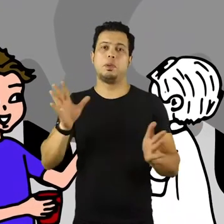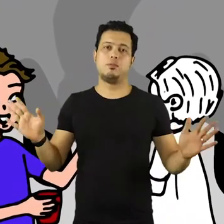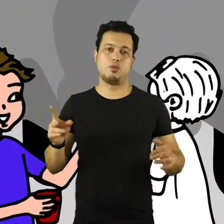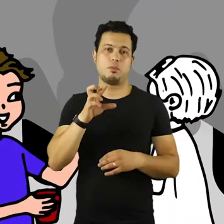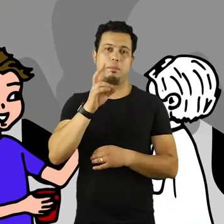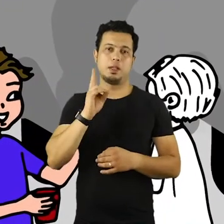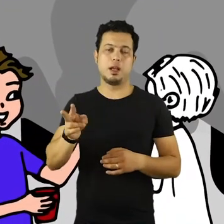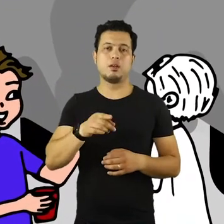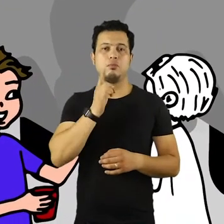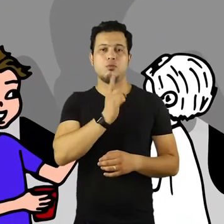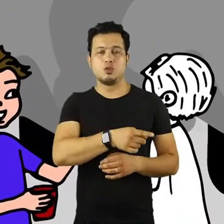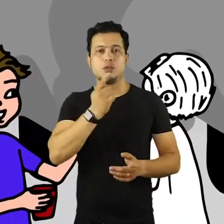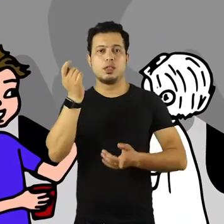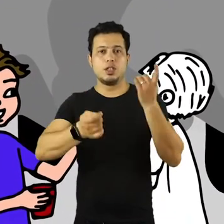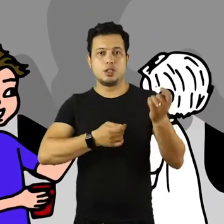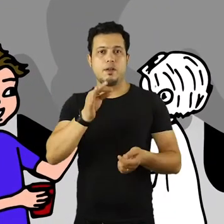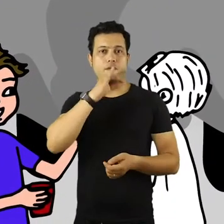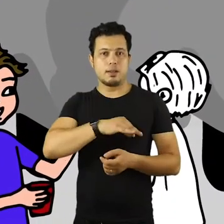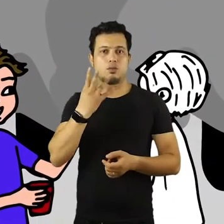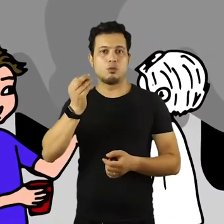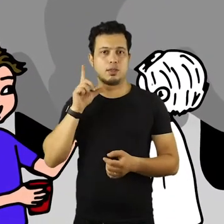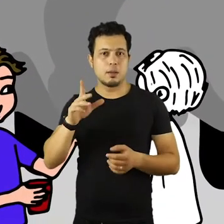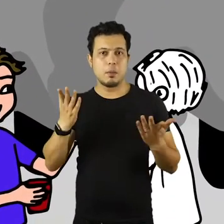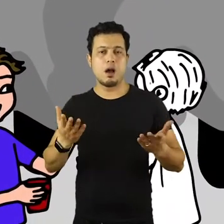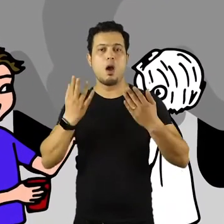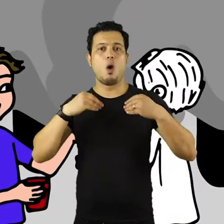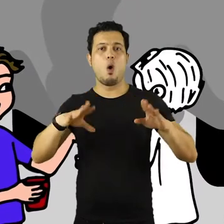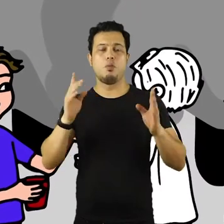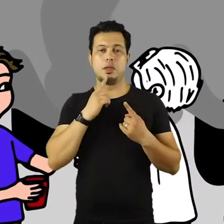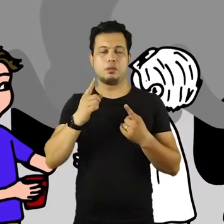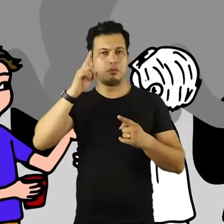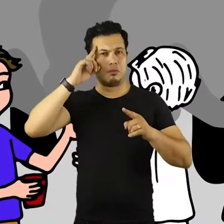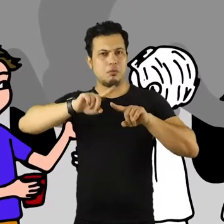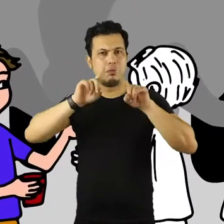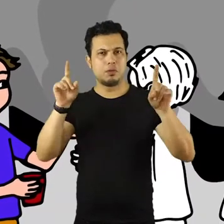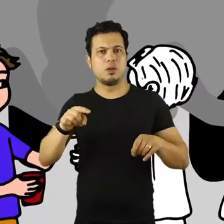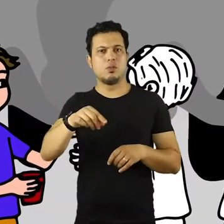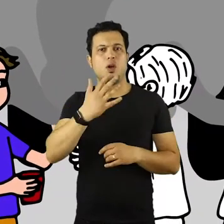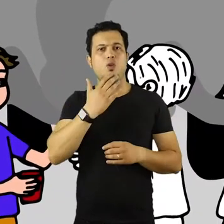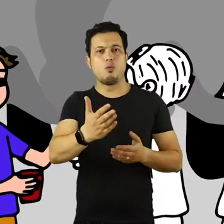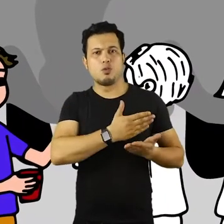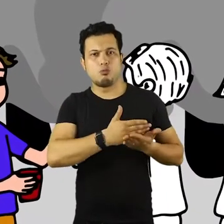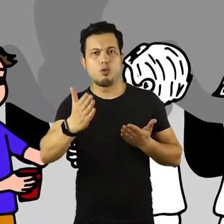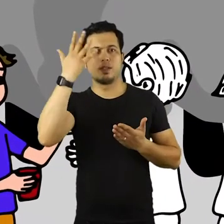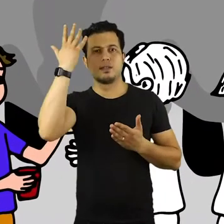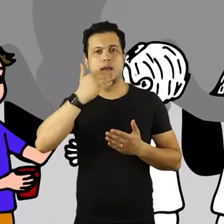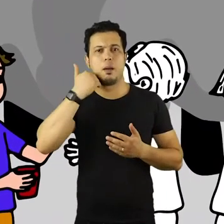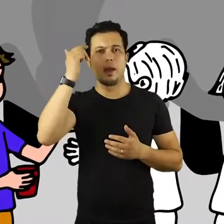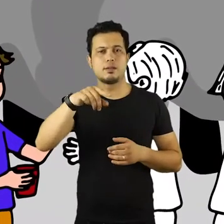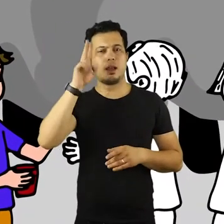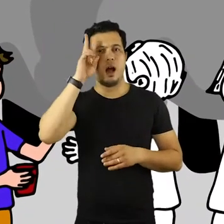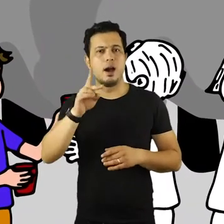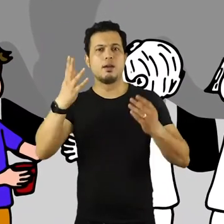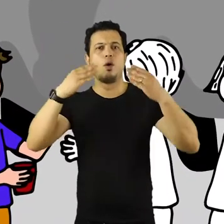Pınar. Bunun işe yaraması gerekiyordu. Yani ömür boyu siyah beyaz hayallerin olmadığı